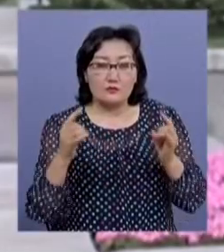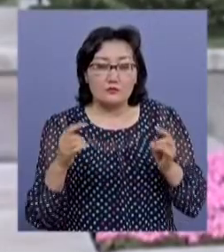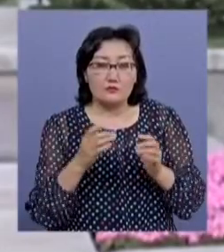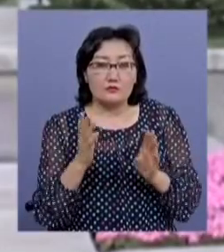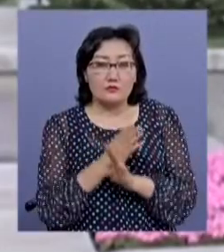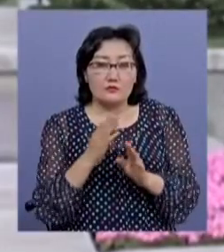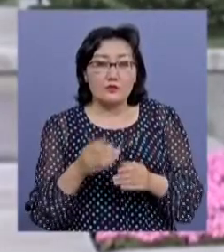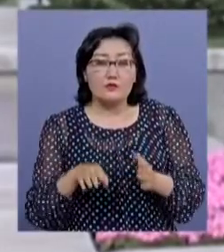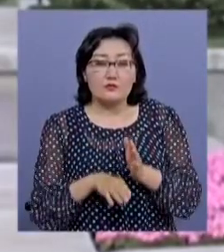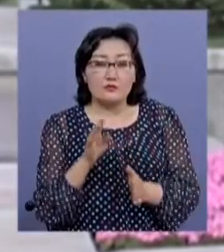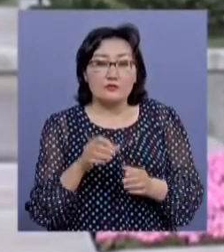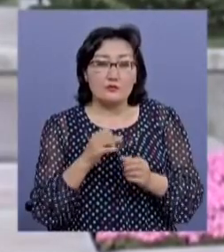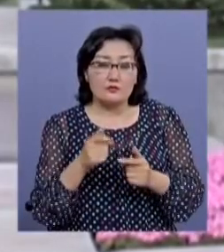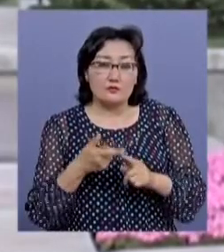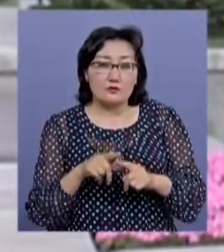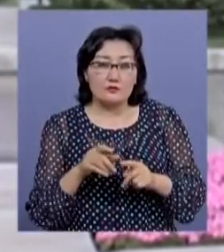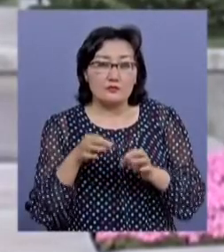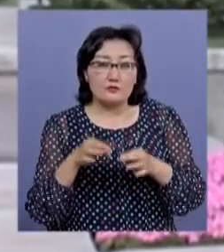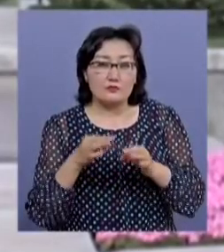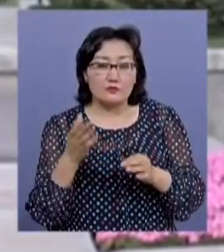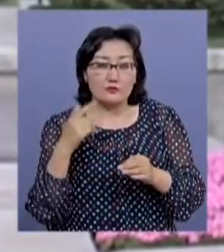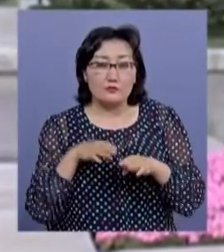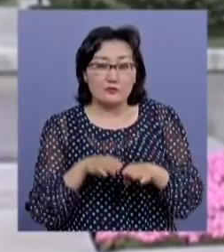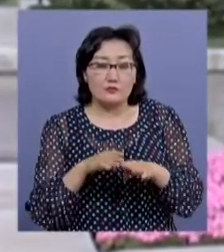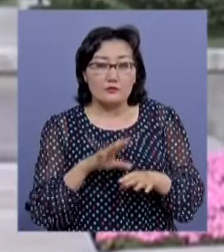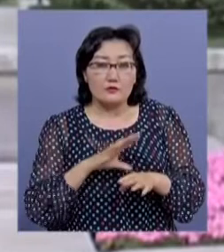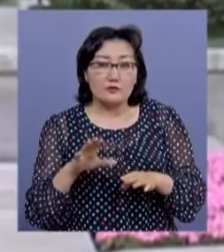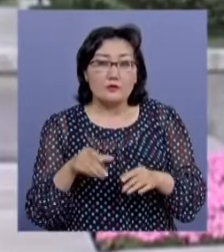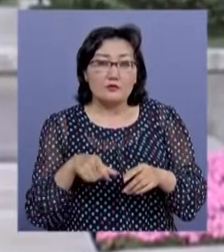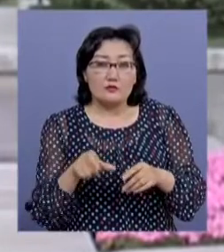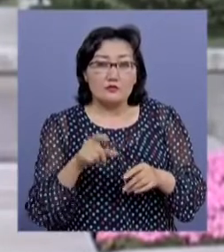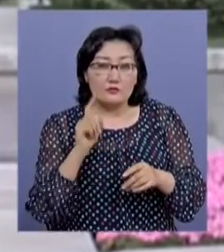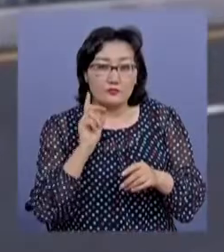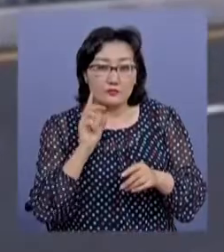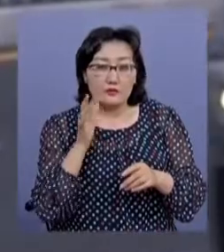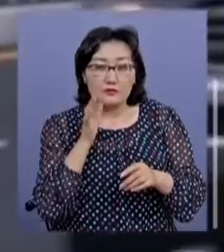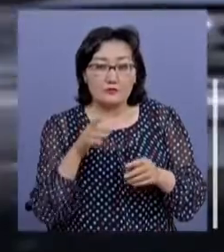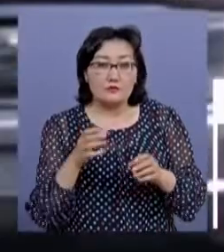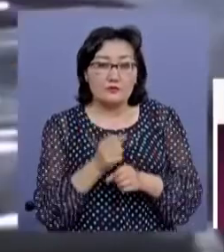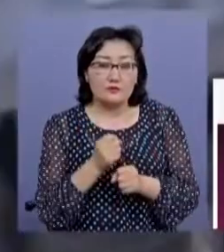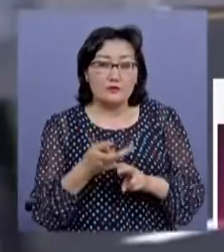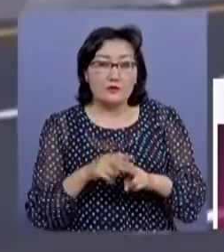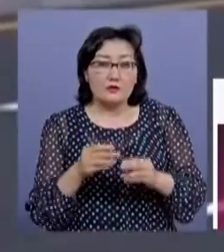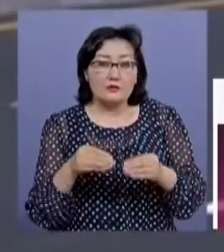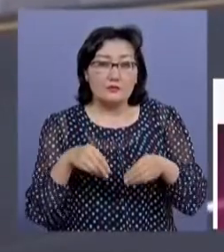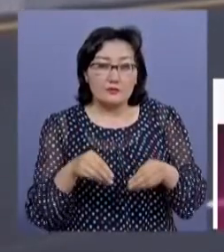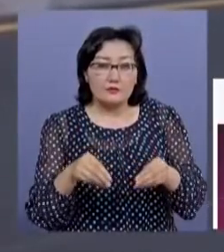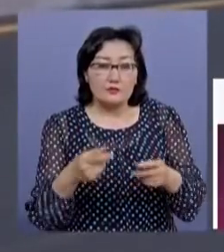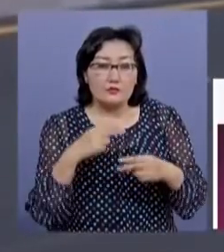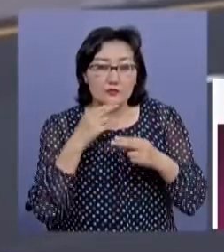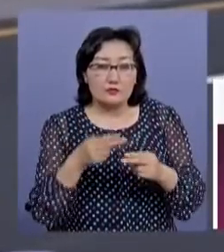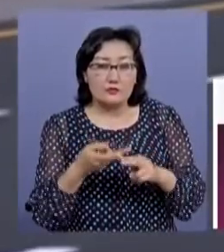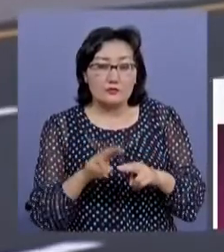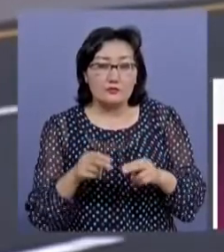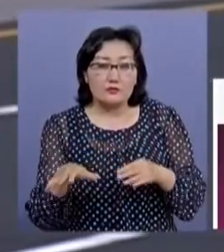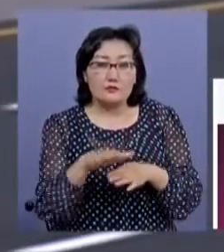жақсартуға оң әсері бар. Яғни көліктер бұрынғыдай кептелісте тұрмайды. Жолда жүру уақыт қысқарады. Көгалдандыруға да баса мән берілген, оның